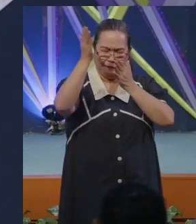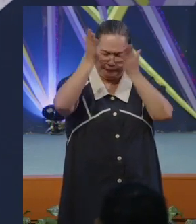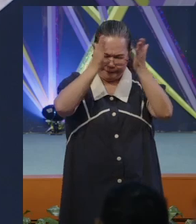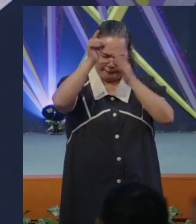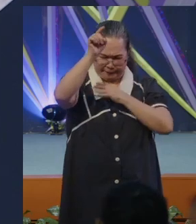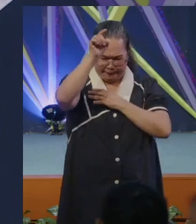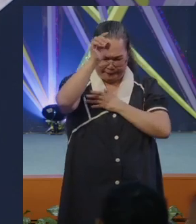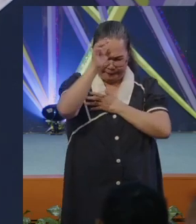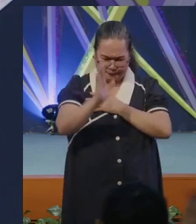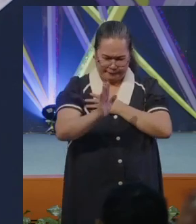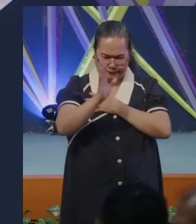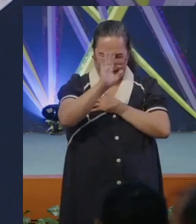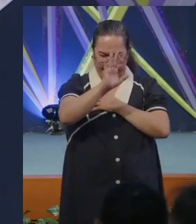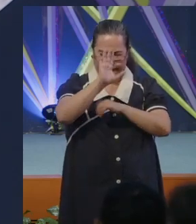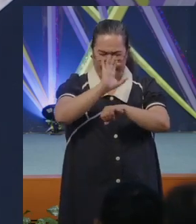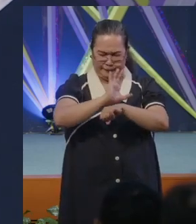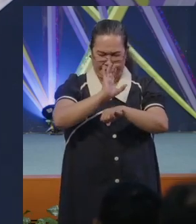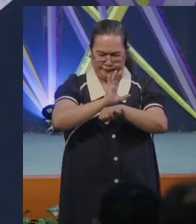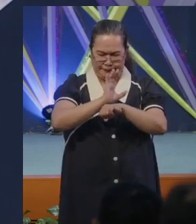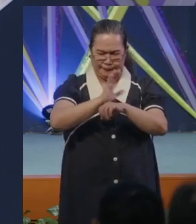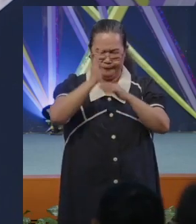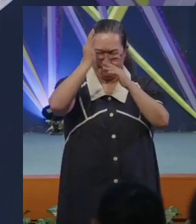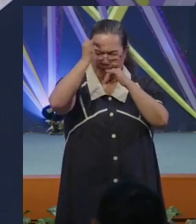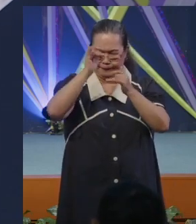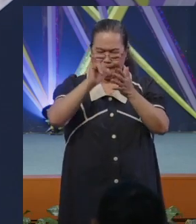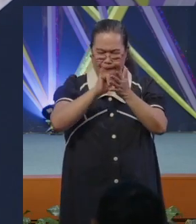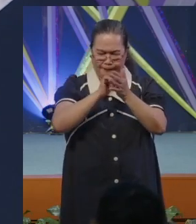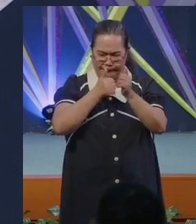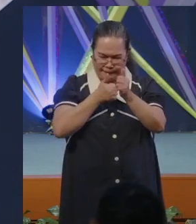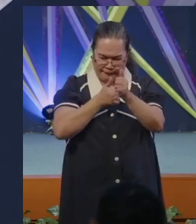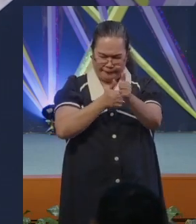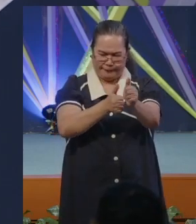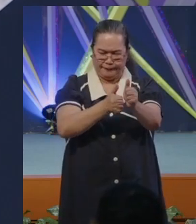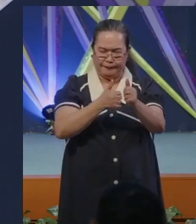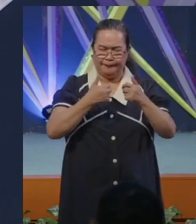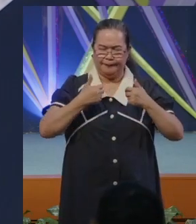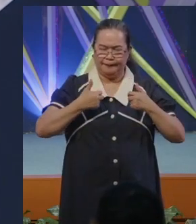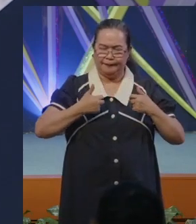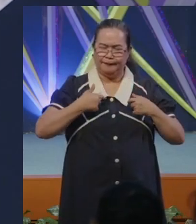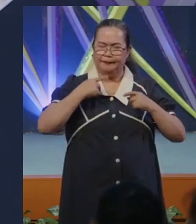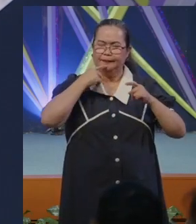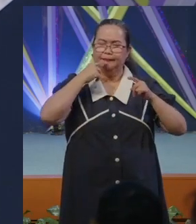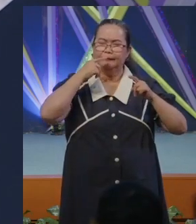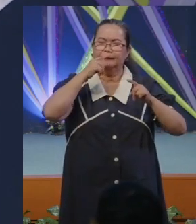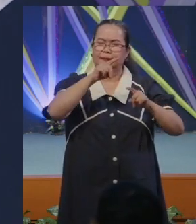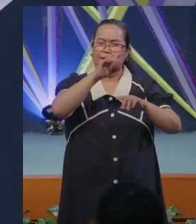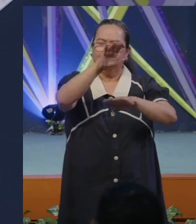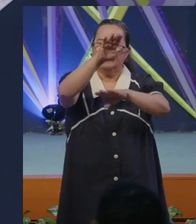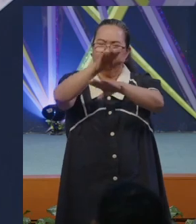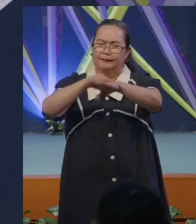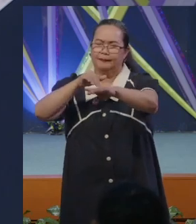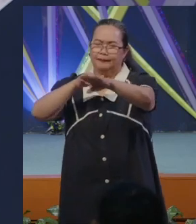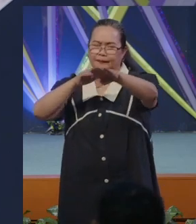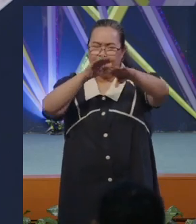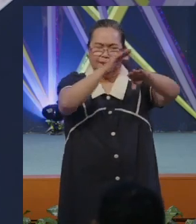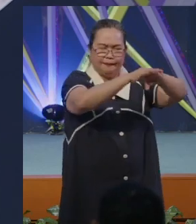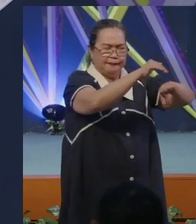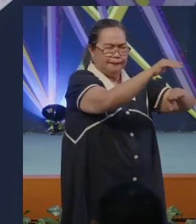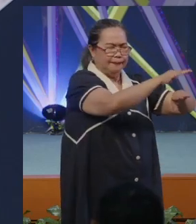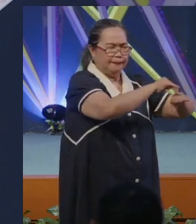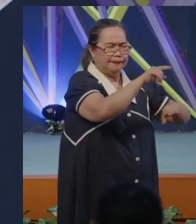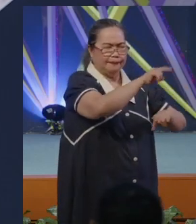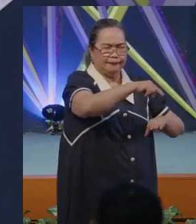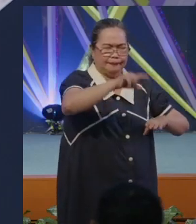sa inyong iglesia. Nawa sila ay sumunod. Meron kayong tinatawag, Panginoon, na manampalataya lang sa